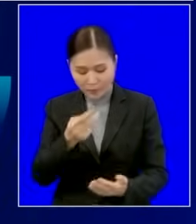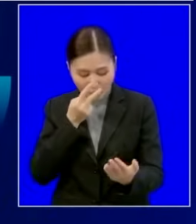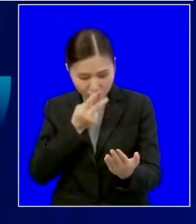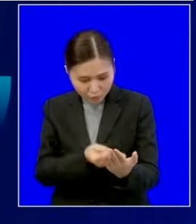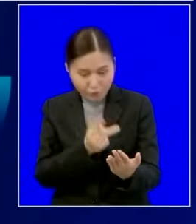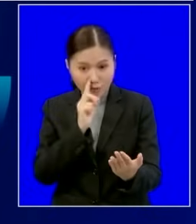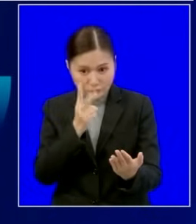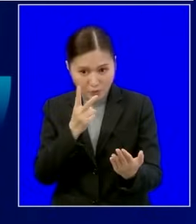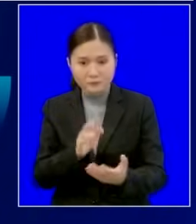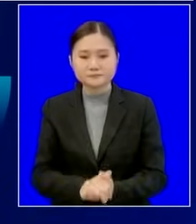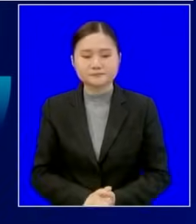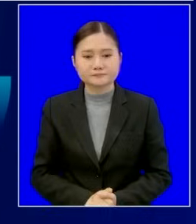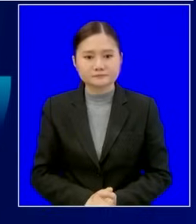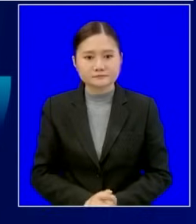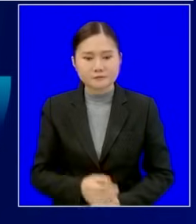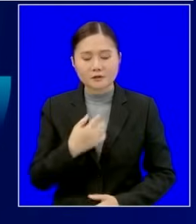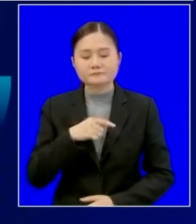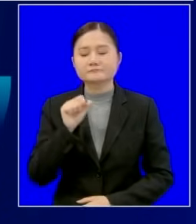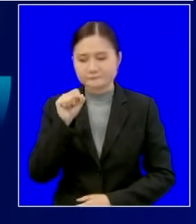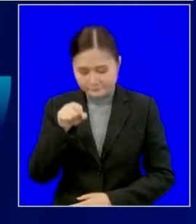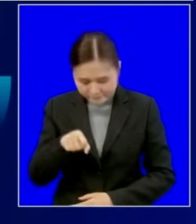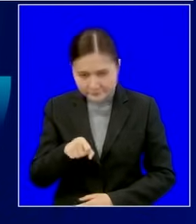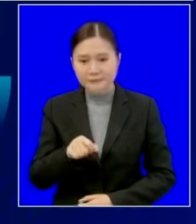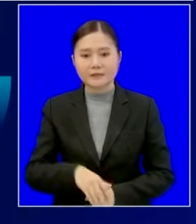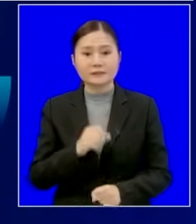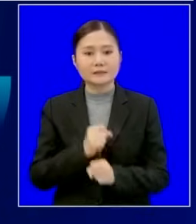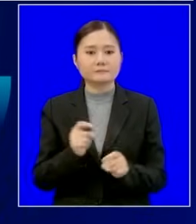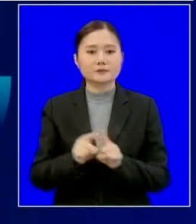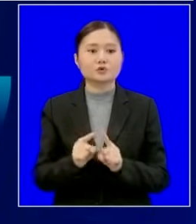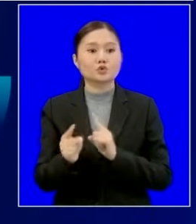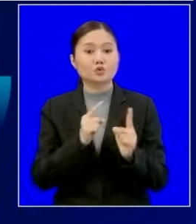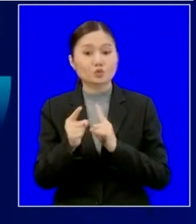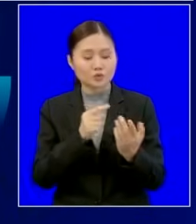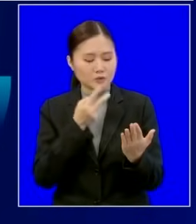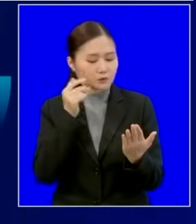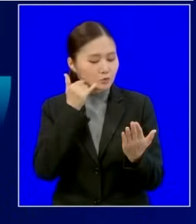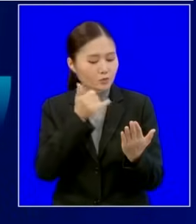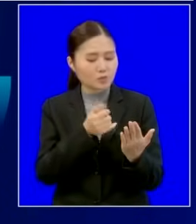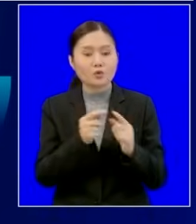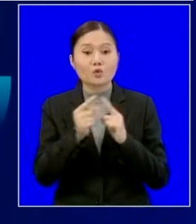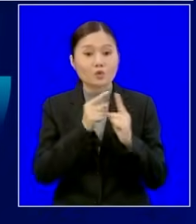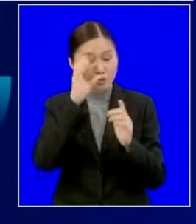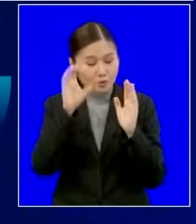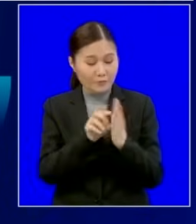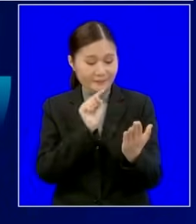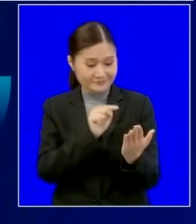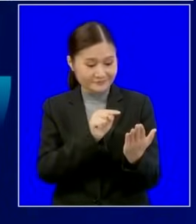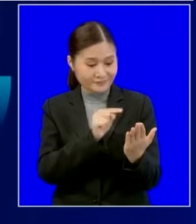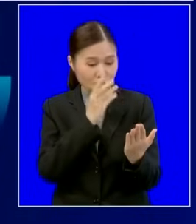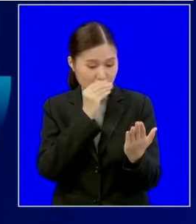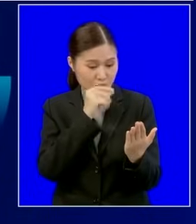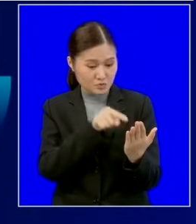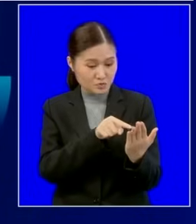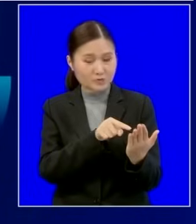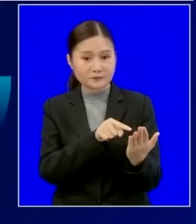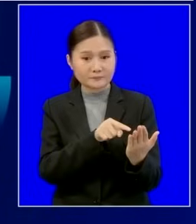อีกรอบนึงภิกษุณีท่านพยักหน้าแล้วทำท่าเหมือนกับคุยกับโทรศัพท์ของเธอก็คือคุยกับรูปนี้นะฮะและภิกษุณีท่